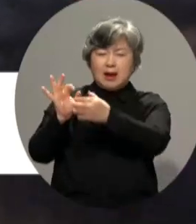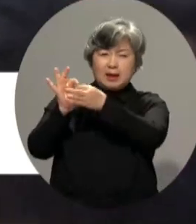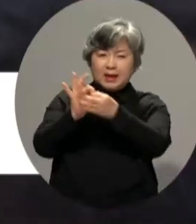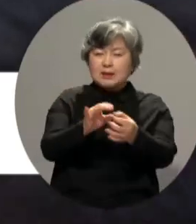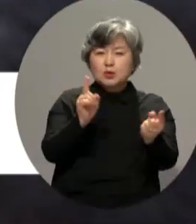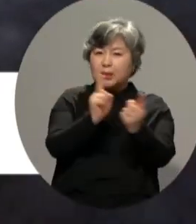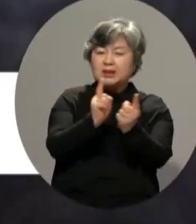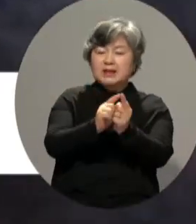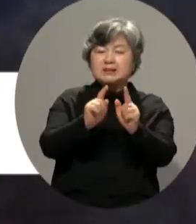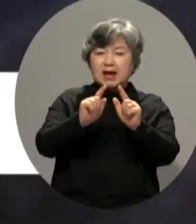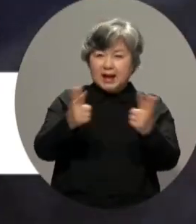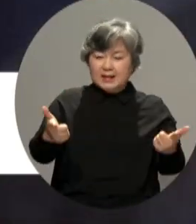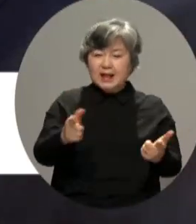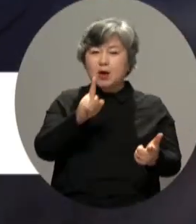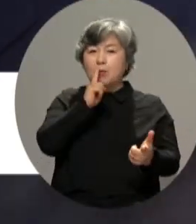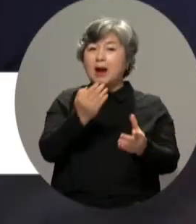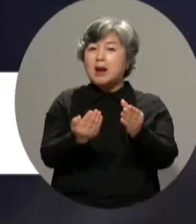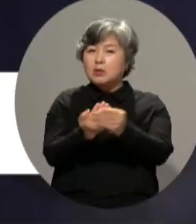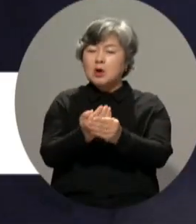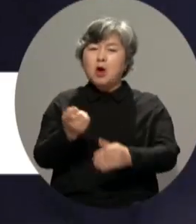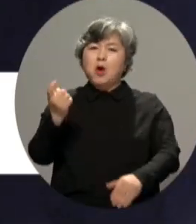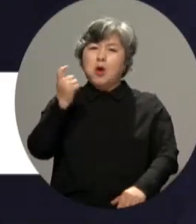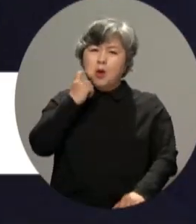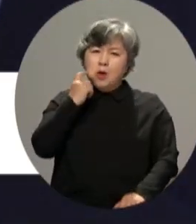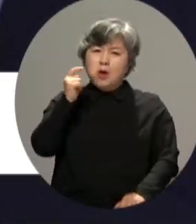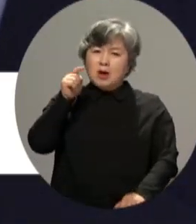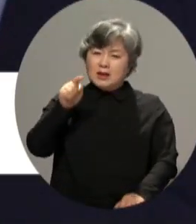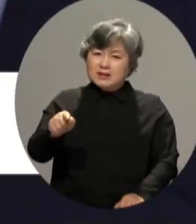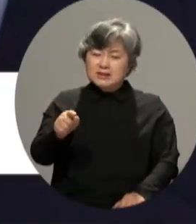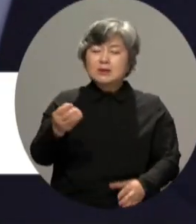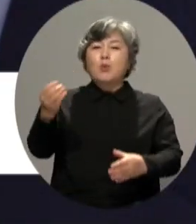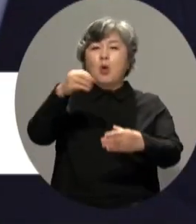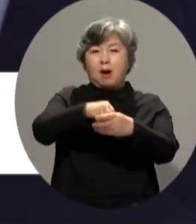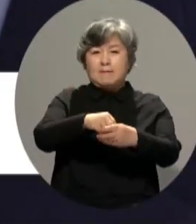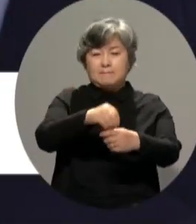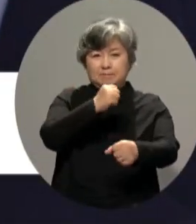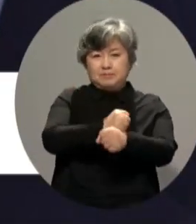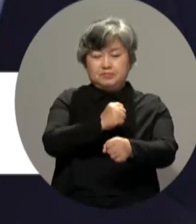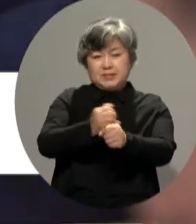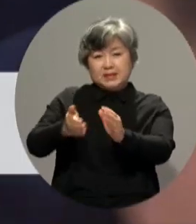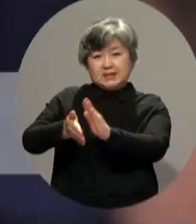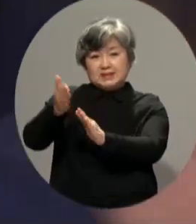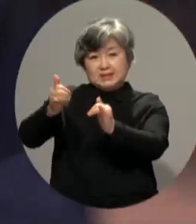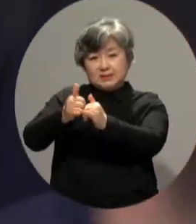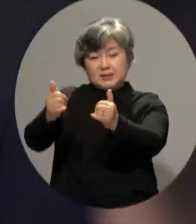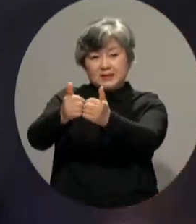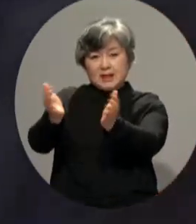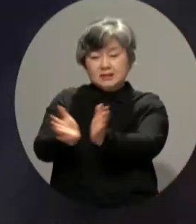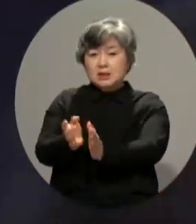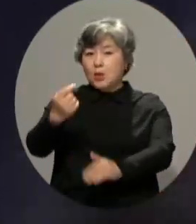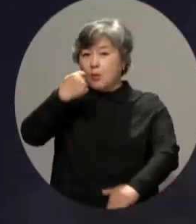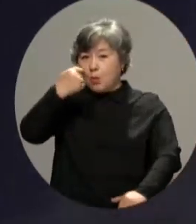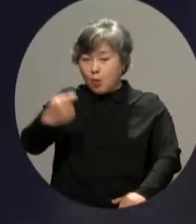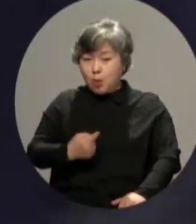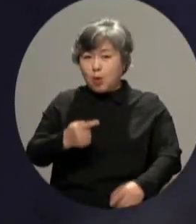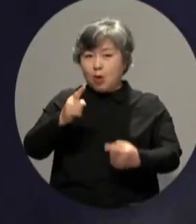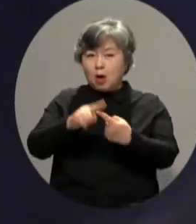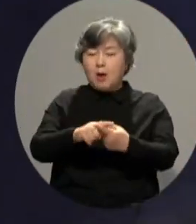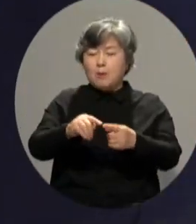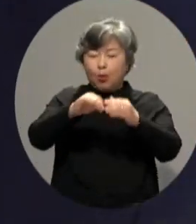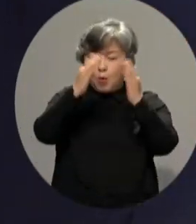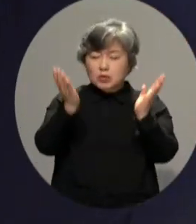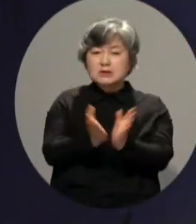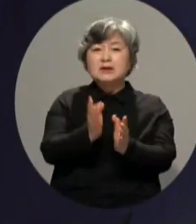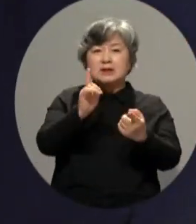하진 않았다 는 취지로 발언한 것이 허위 사실인지 여부를 포함해 앞서 시민단체가 고발한 매수 및 이해 유도제 등 혐의에